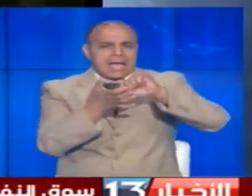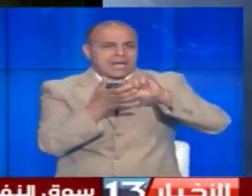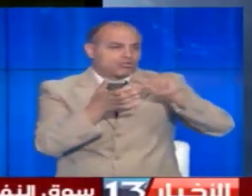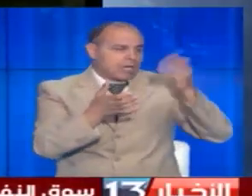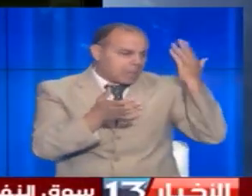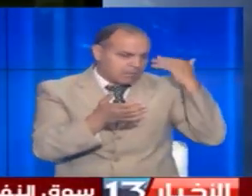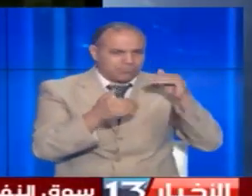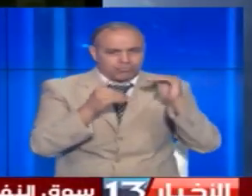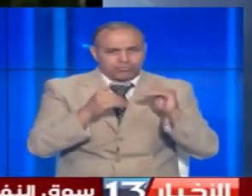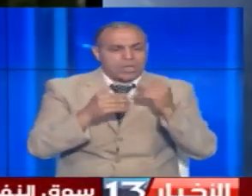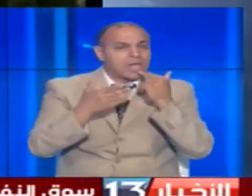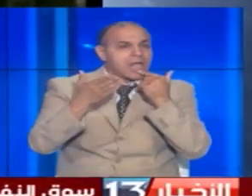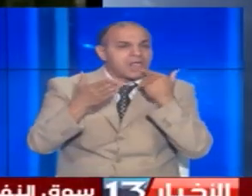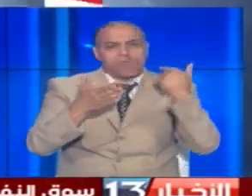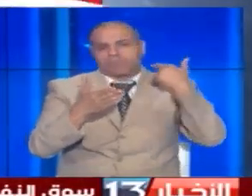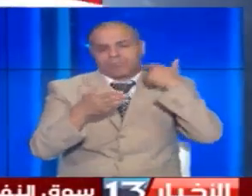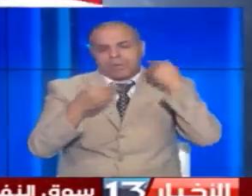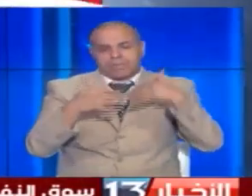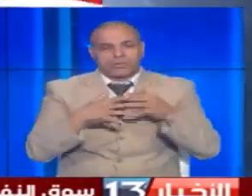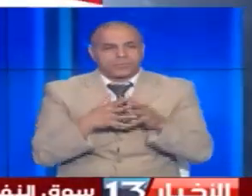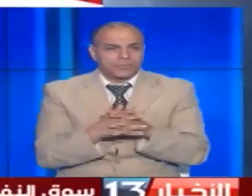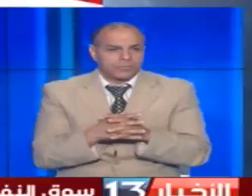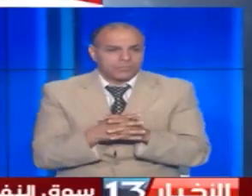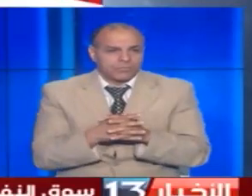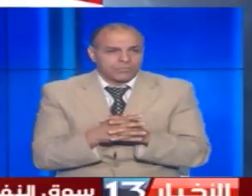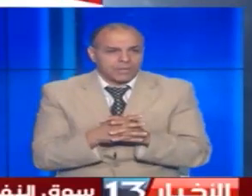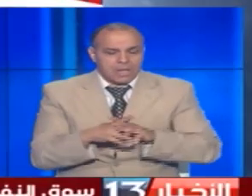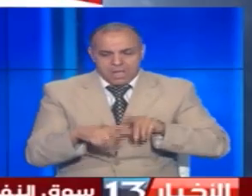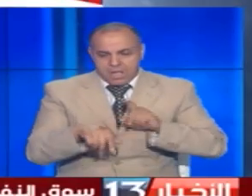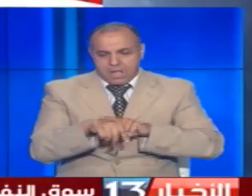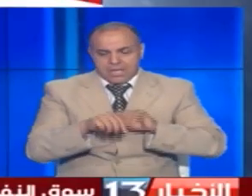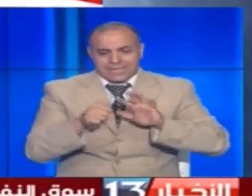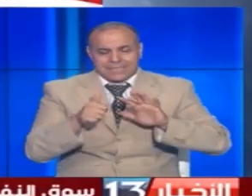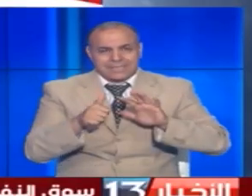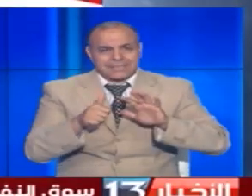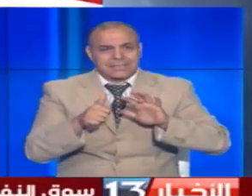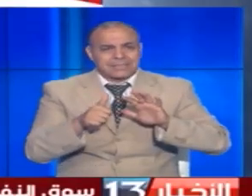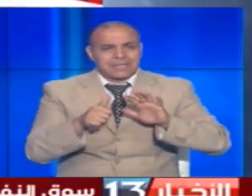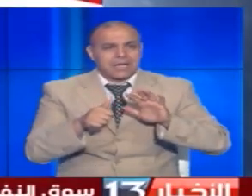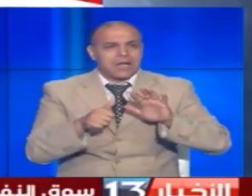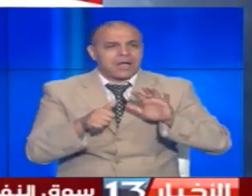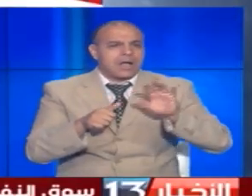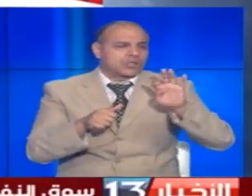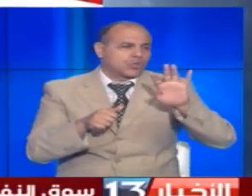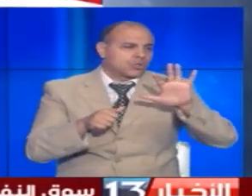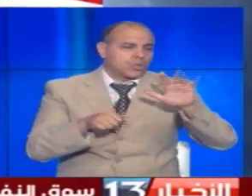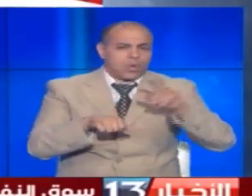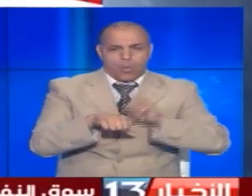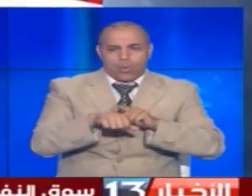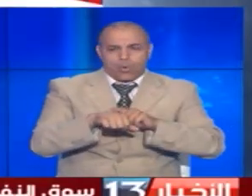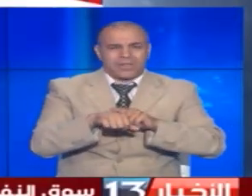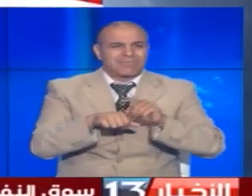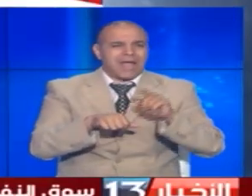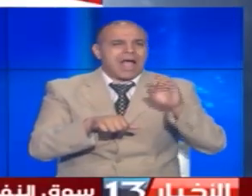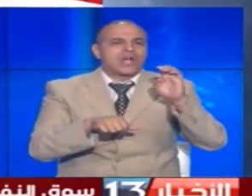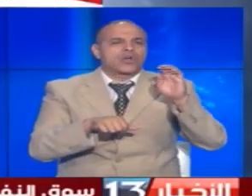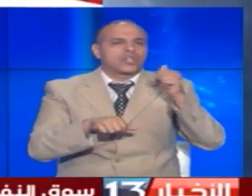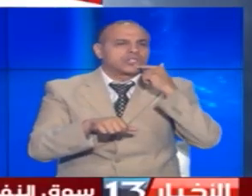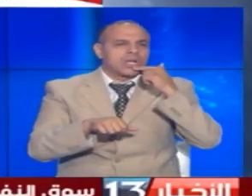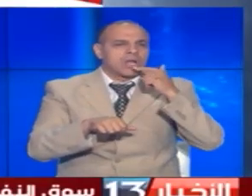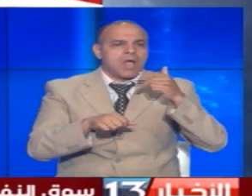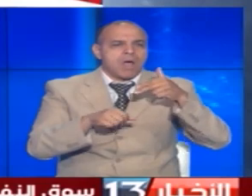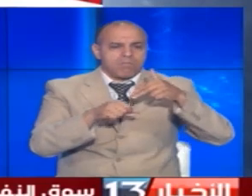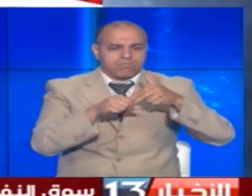الشارع من الخسائر وبحلول الساعه السادسه واربع وخمسين دقيقه بتوقيت غرينتش انخفض